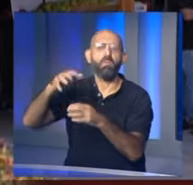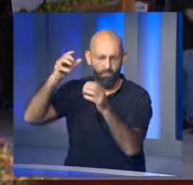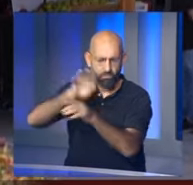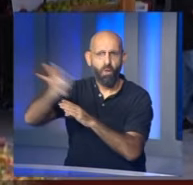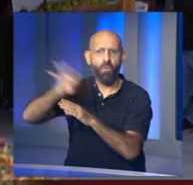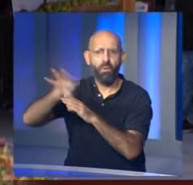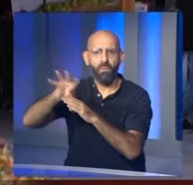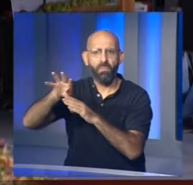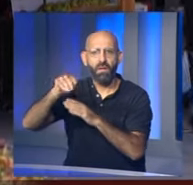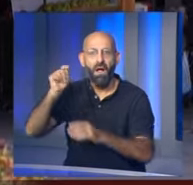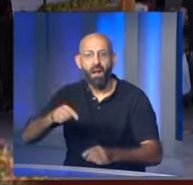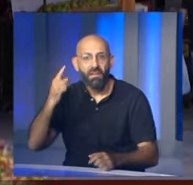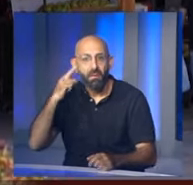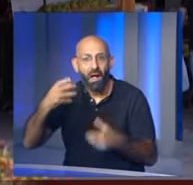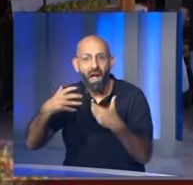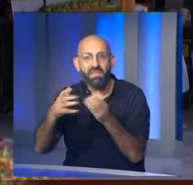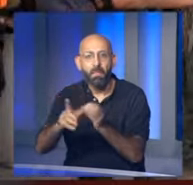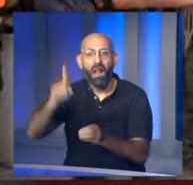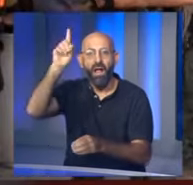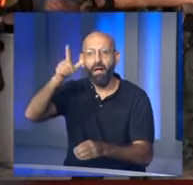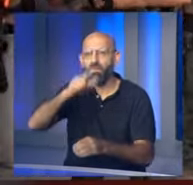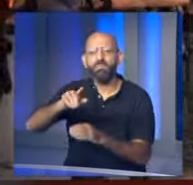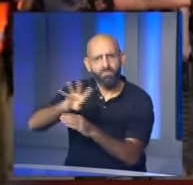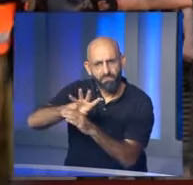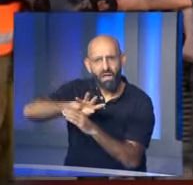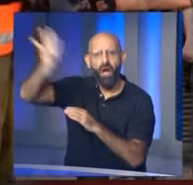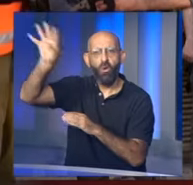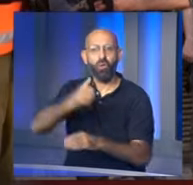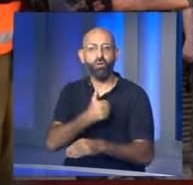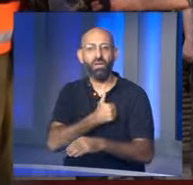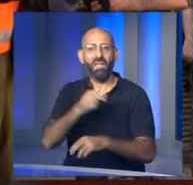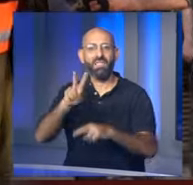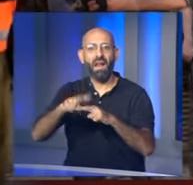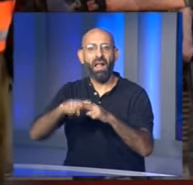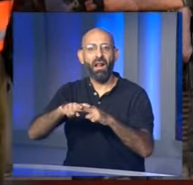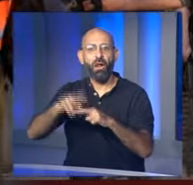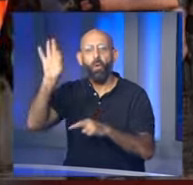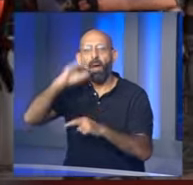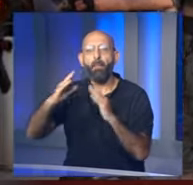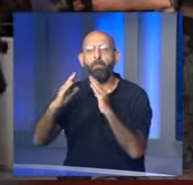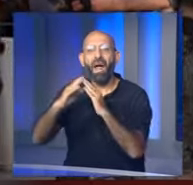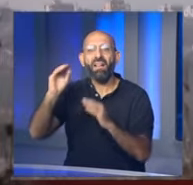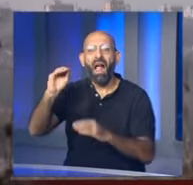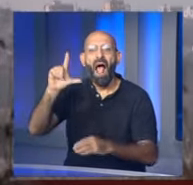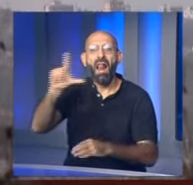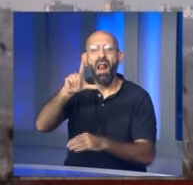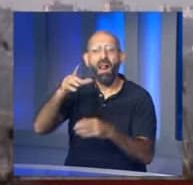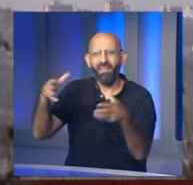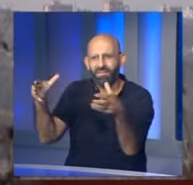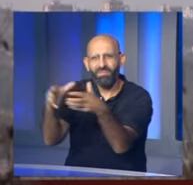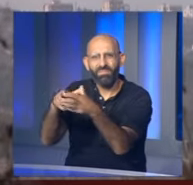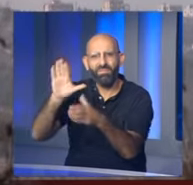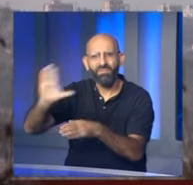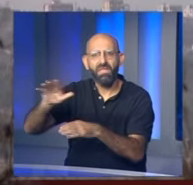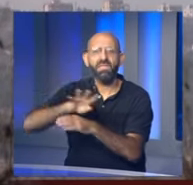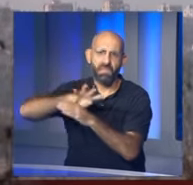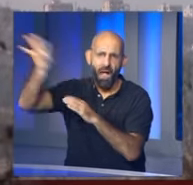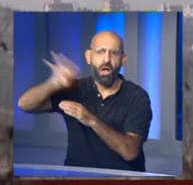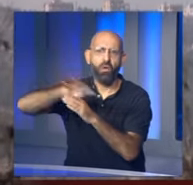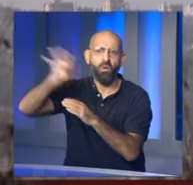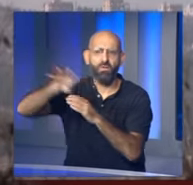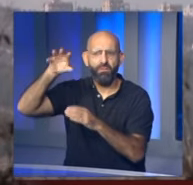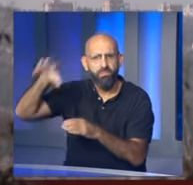اسرائيلي في محيط جبان طيارون وكانت المقاومه الاسلاميه قد استهدفت تجمعات للجنود الاسرائيليين في